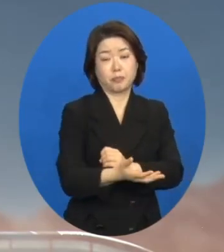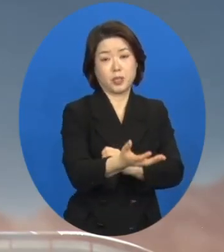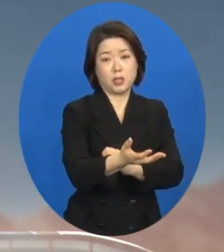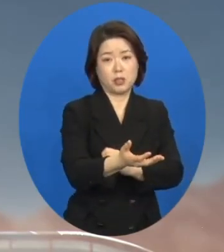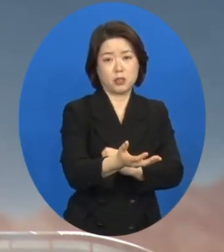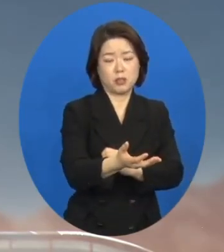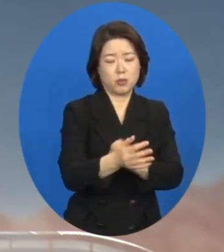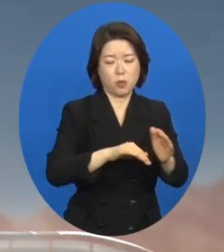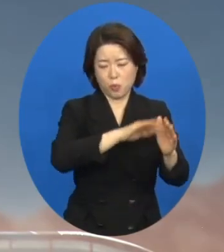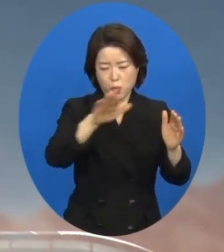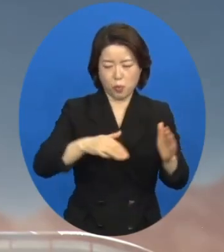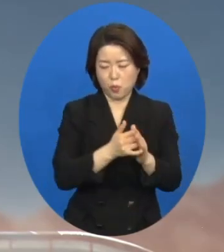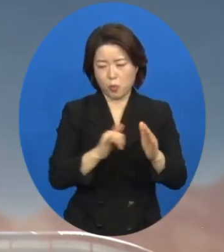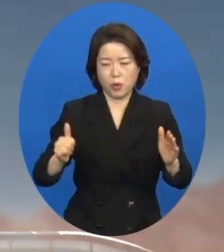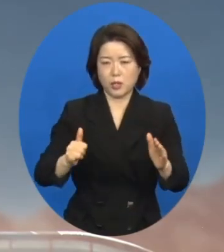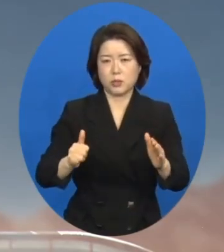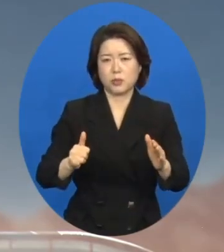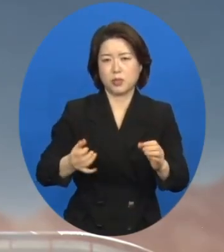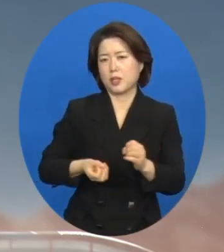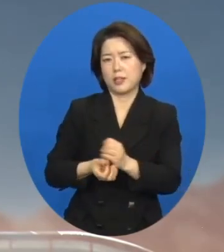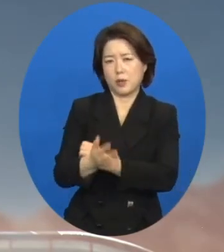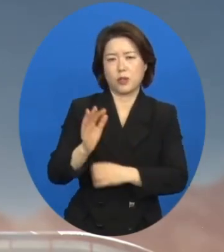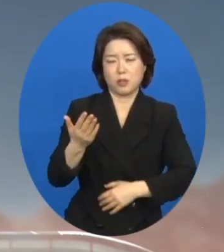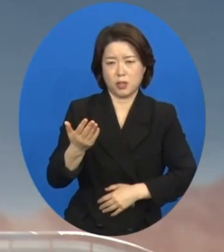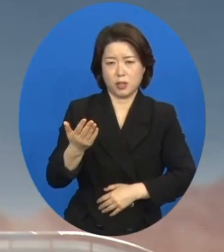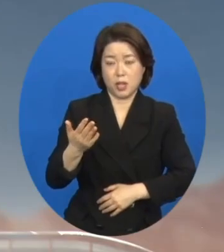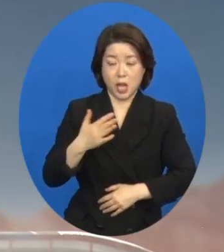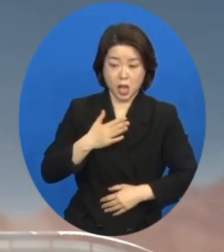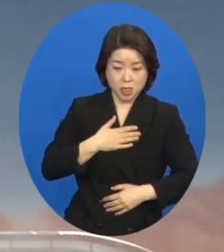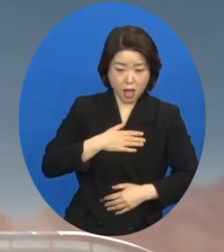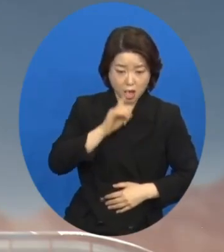온 가족에게 미칩니다. 온 가족에게